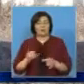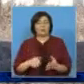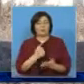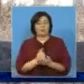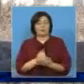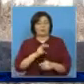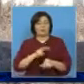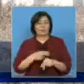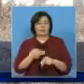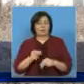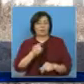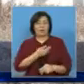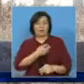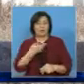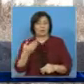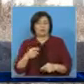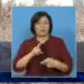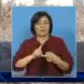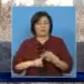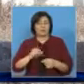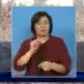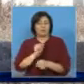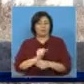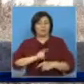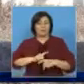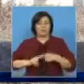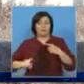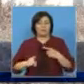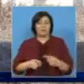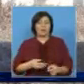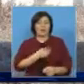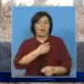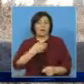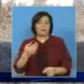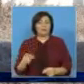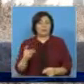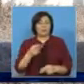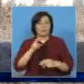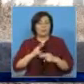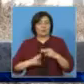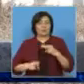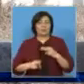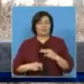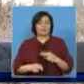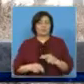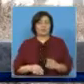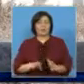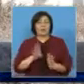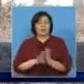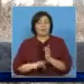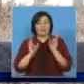хотим, чтобы эта коронавирусная инфекция закончилась как можно быстрее. Но еще больше хотелось бы, чтобы она закончилась при минимальных жизненных